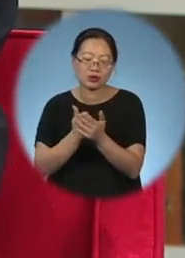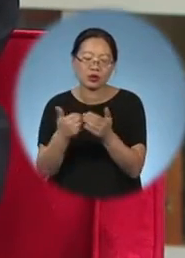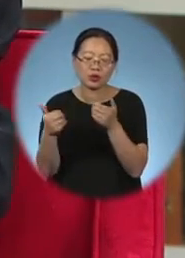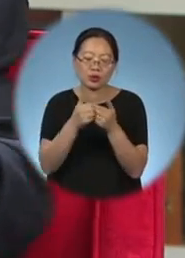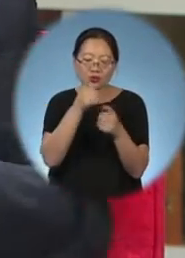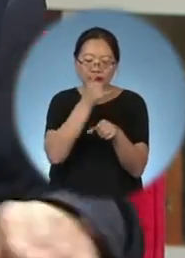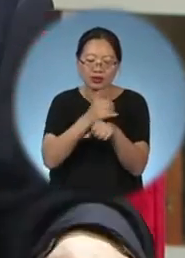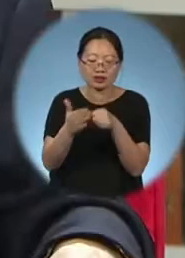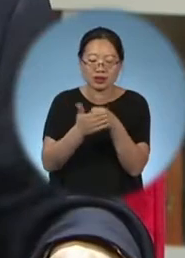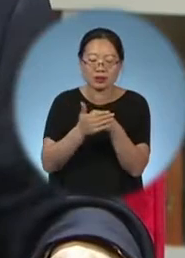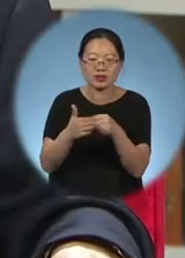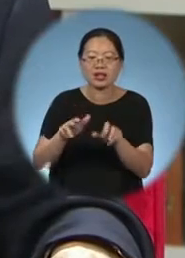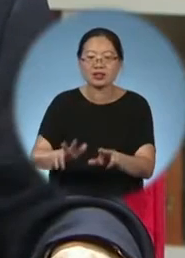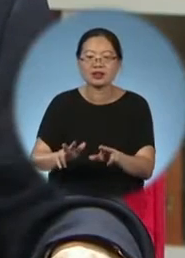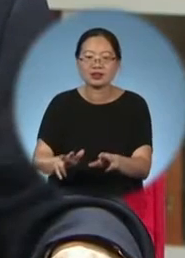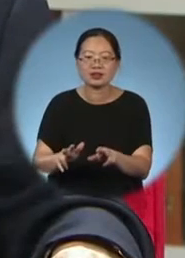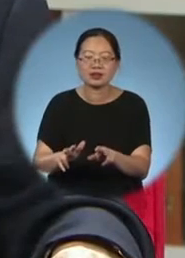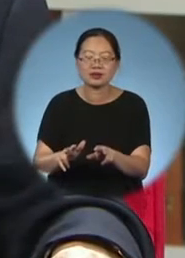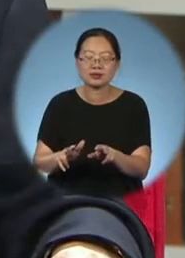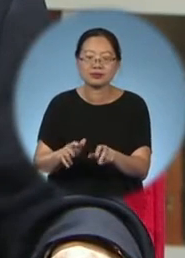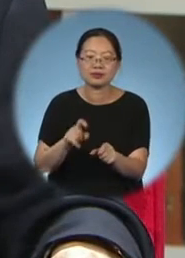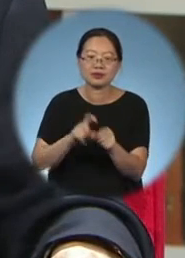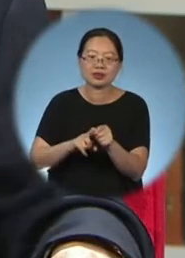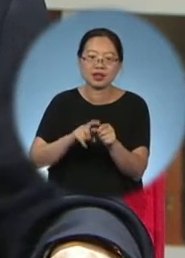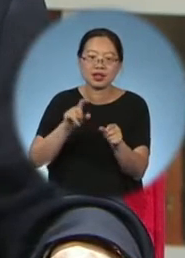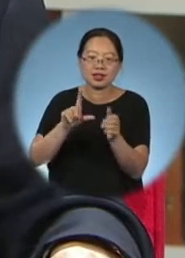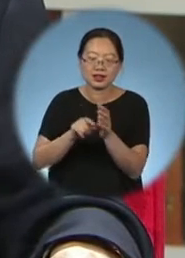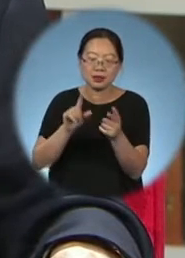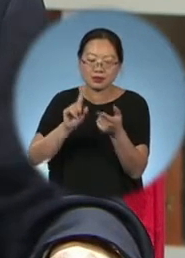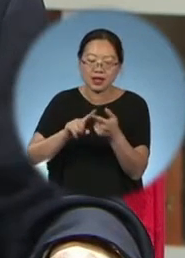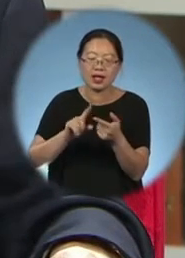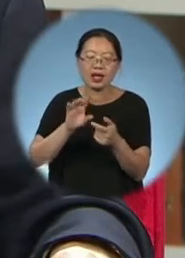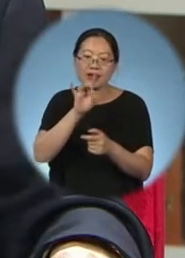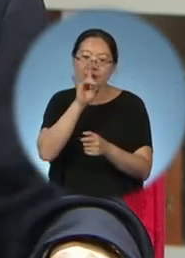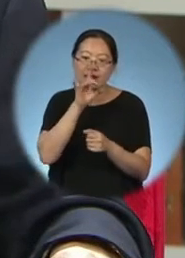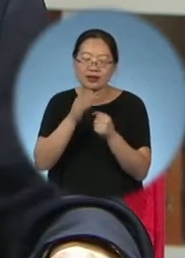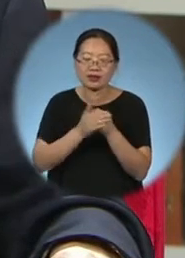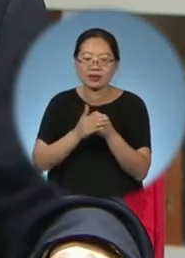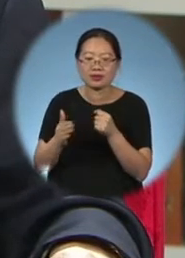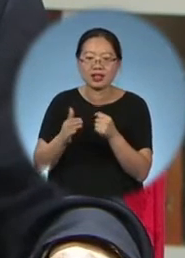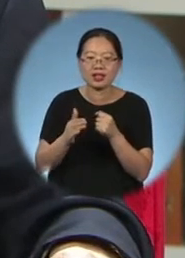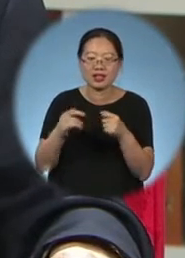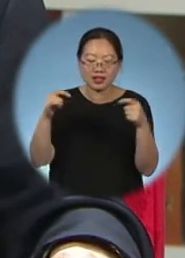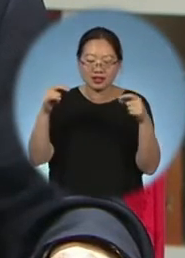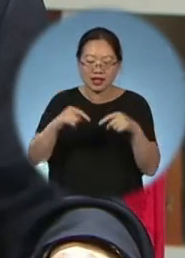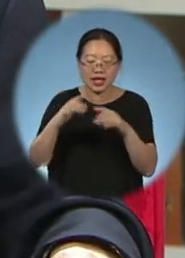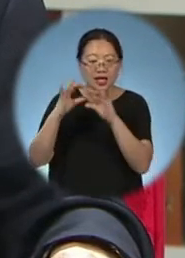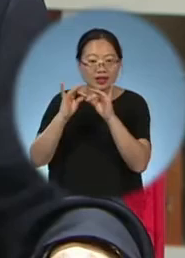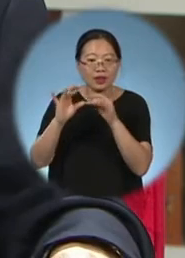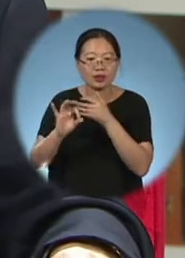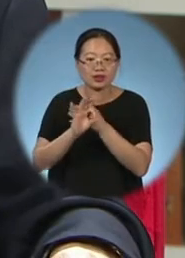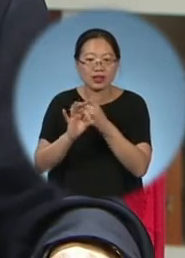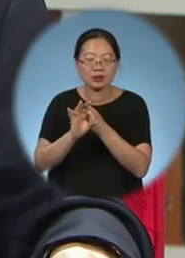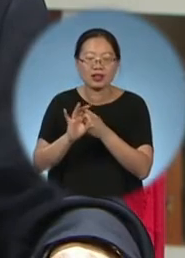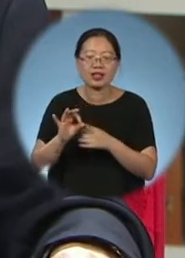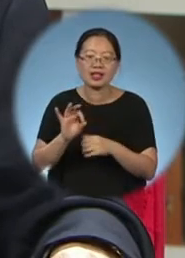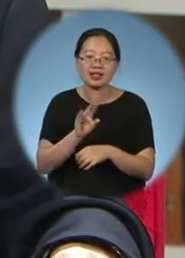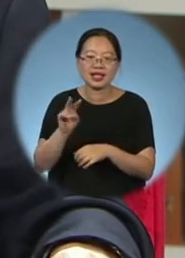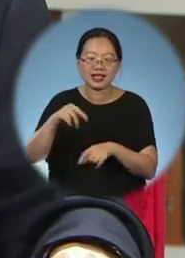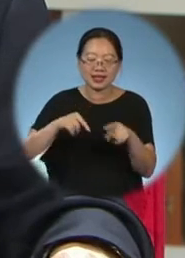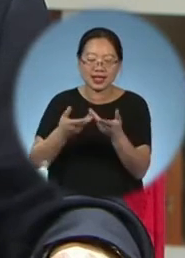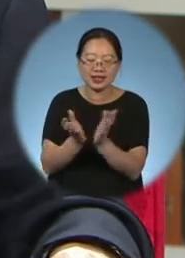공격하는 거니까 이게 이제 명분과 타이밍 면에서 안 된다 이거죠. 그래서 타협을 한다는 건 뭐냐면